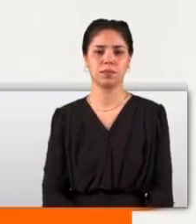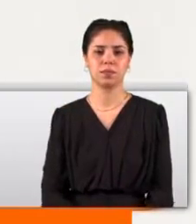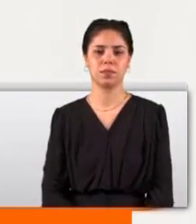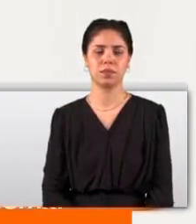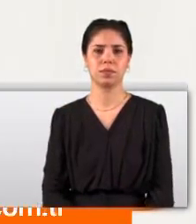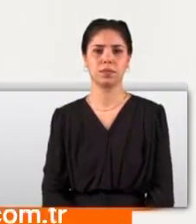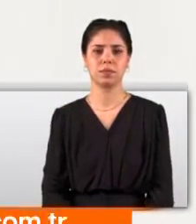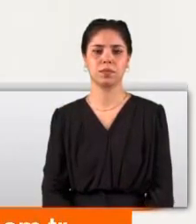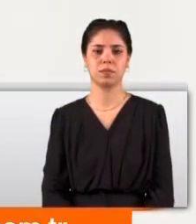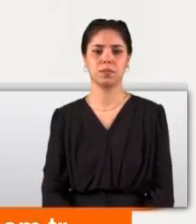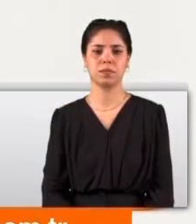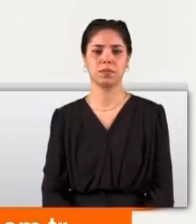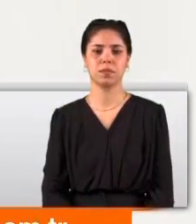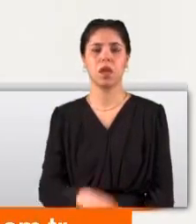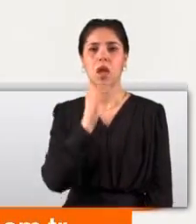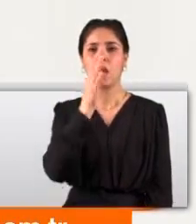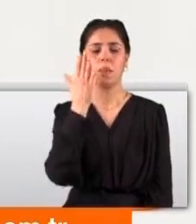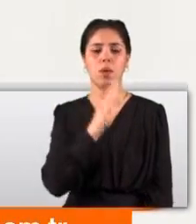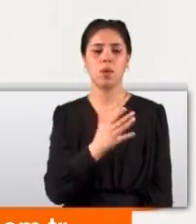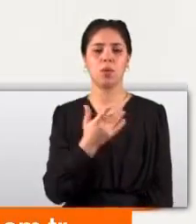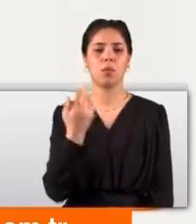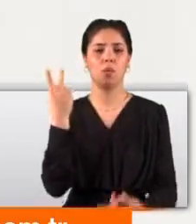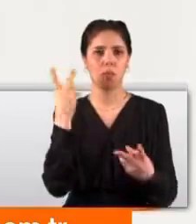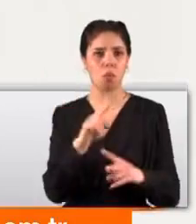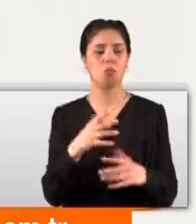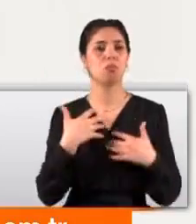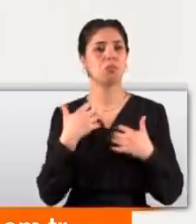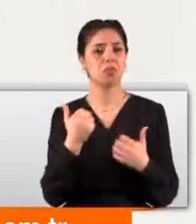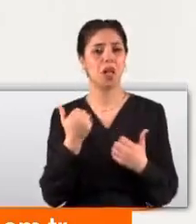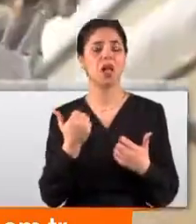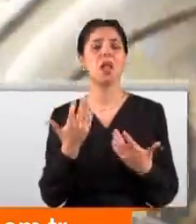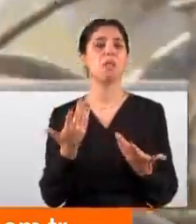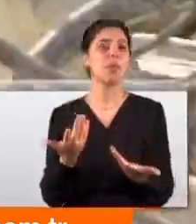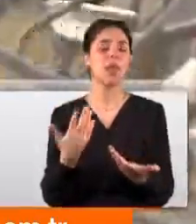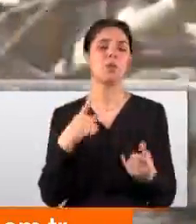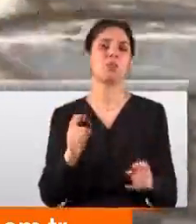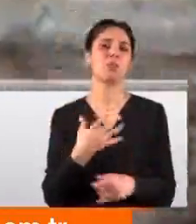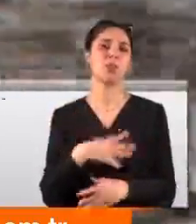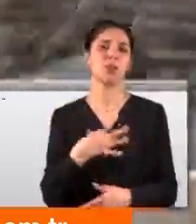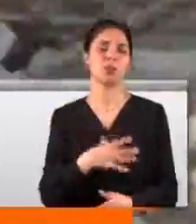Bir haberlerini alamadık. Ölülerini, dirilerini en azından bulalım.